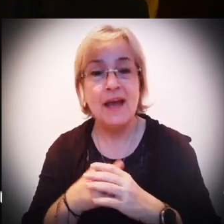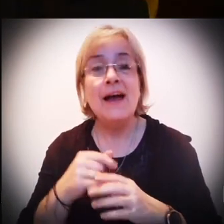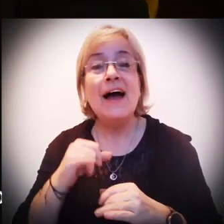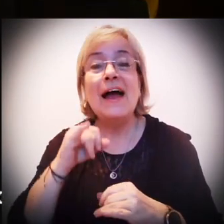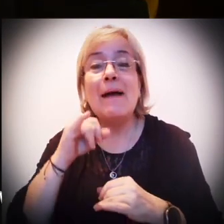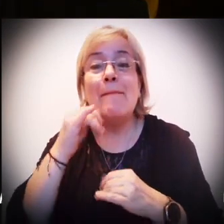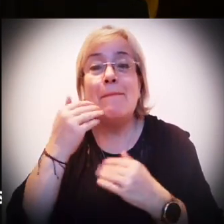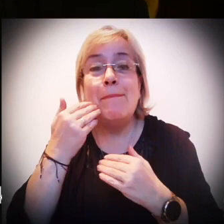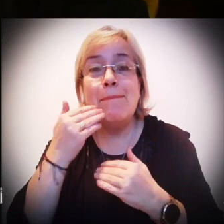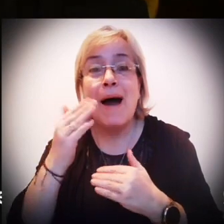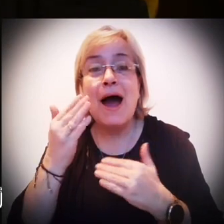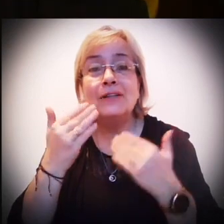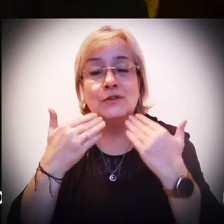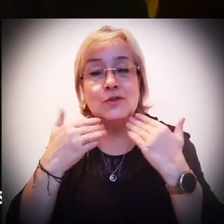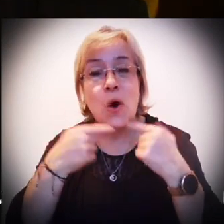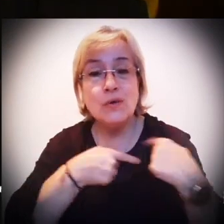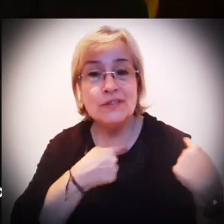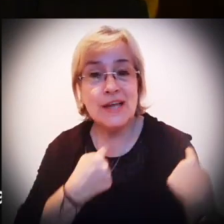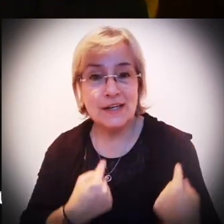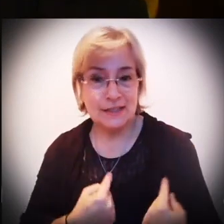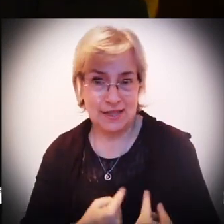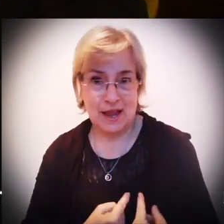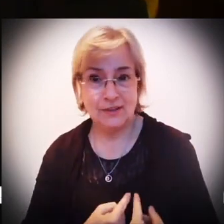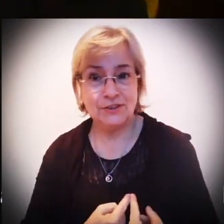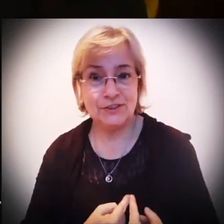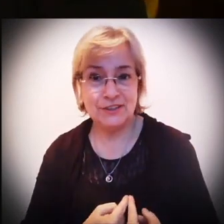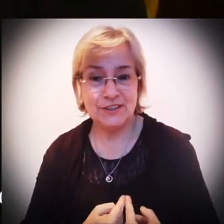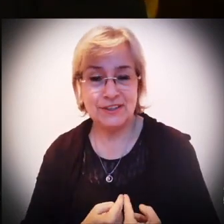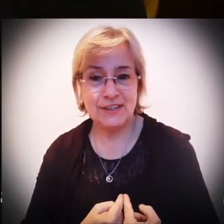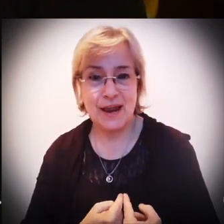i bardzo serdecznie